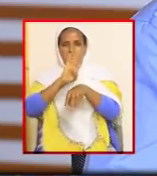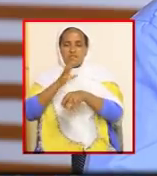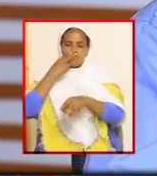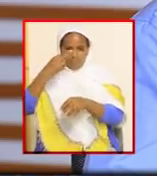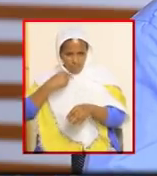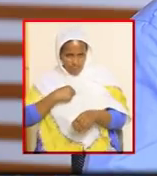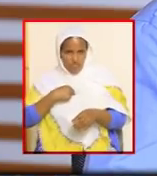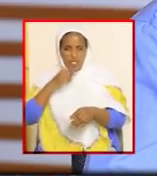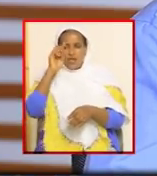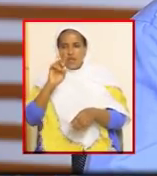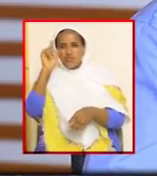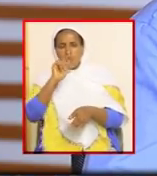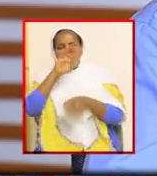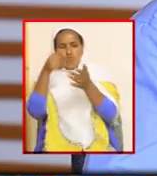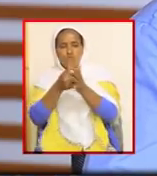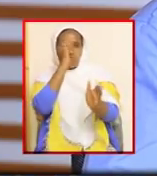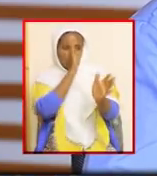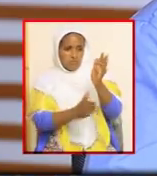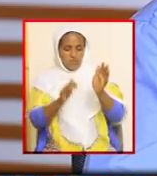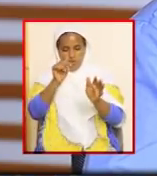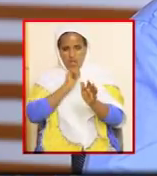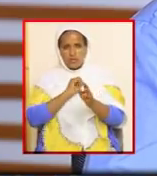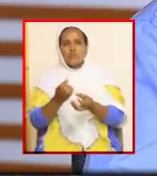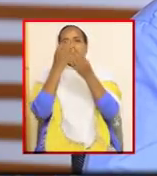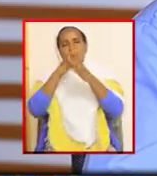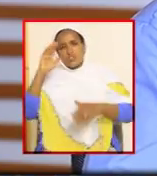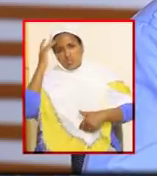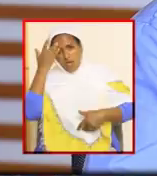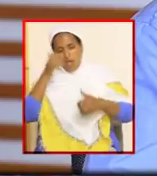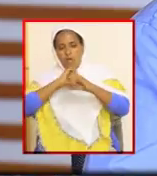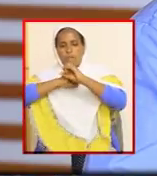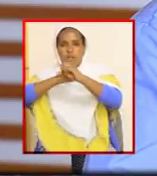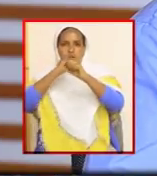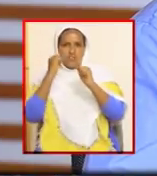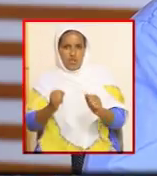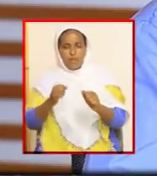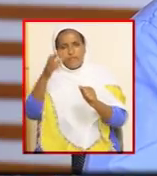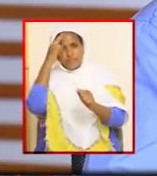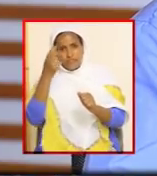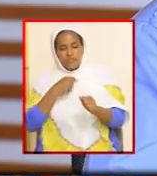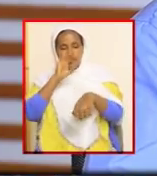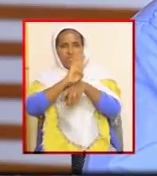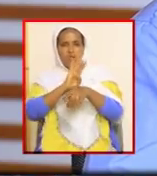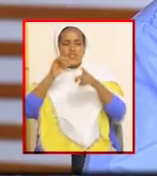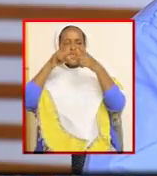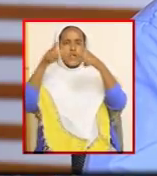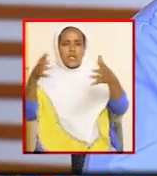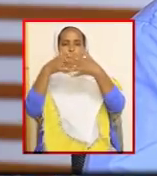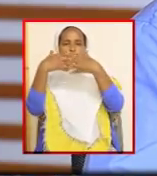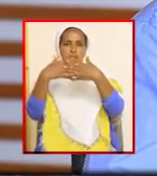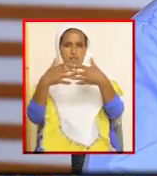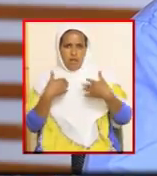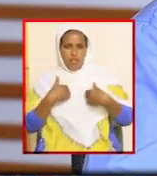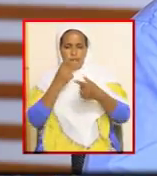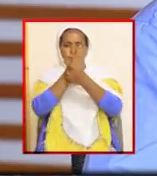ቤተክርስቲያናችን መታዘንን ቀኖና ሁሉ ነገር ብንፈጽም ራሳችንን ከብዙ በሽታ መከላከል ይችላል ምክንያቱም ቤተክርስቲያናችን ትልቅ መሳሪያ ነው